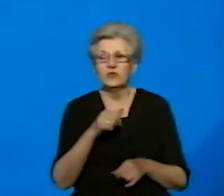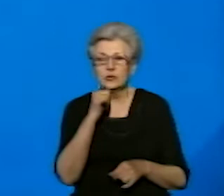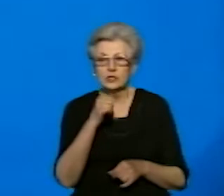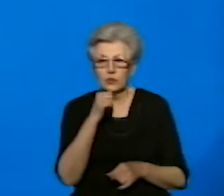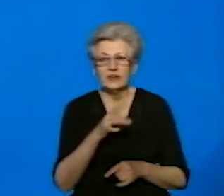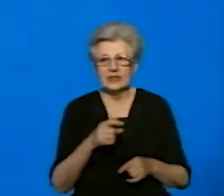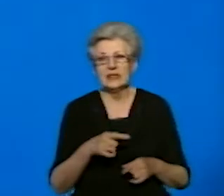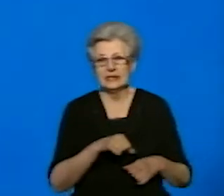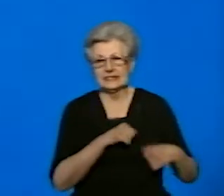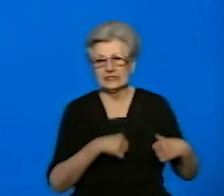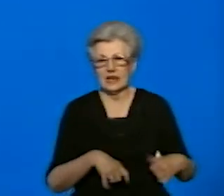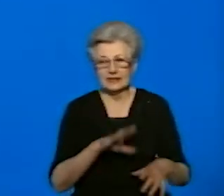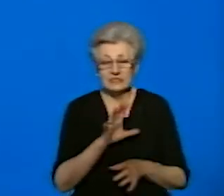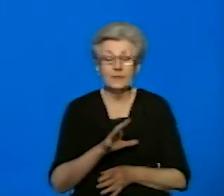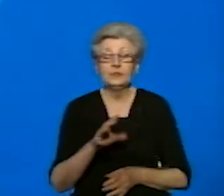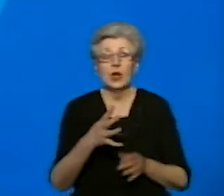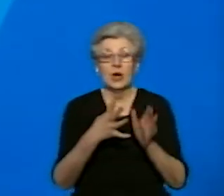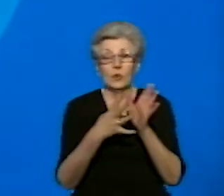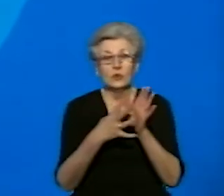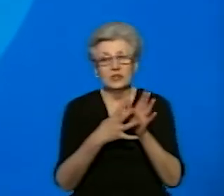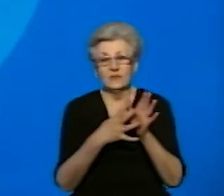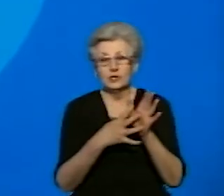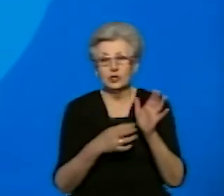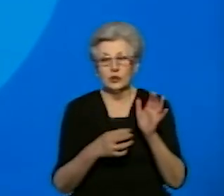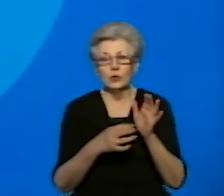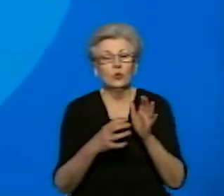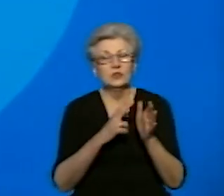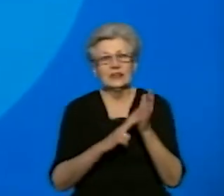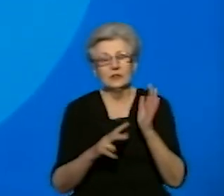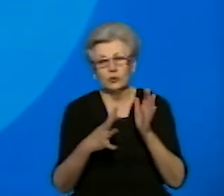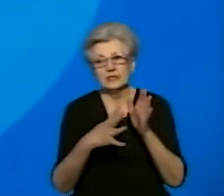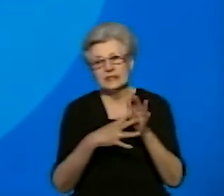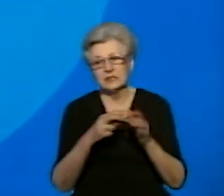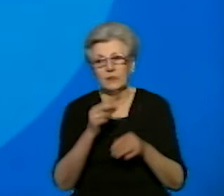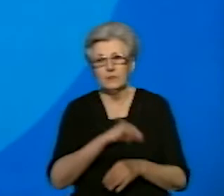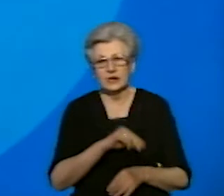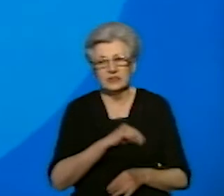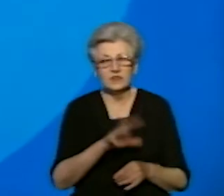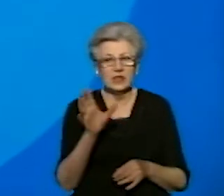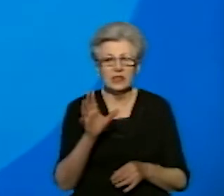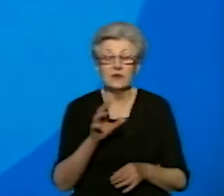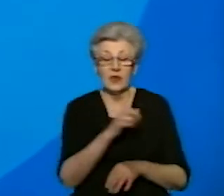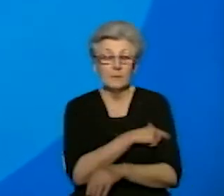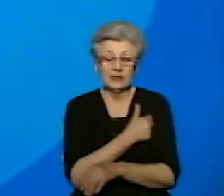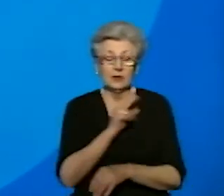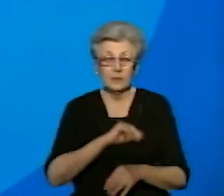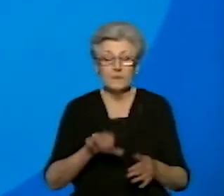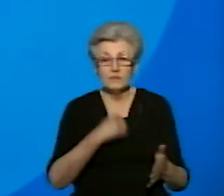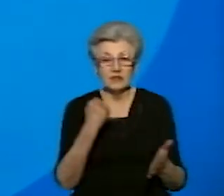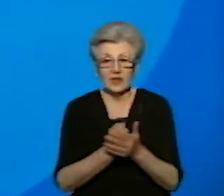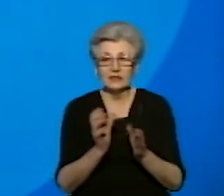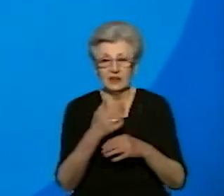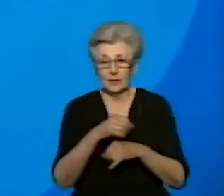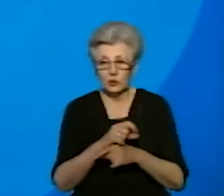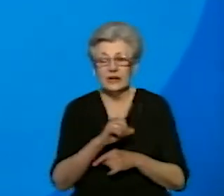серця. У 285 медпрацівників Чернівецької області лабораторно підтвердили інфікування COVID-19. Це дані за